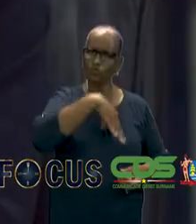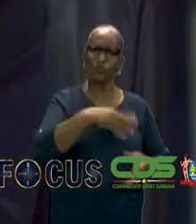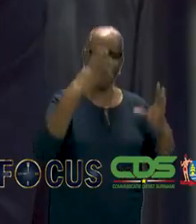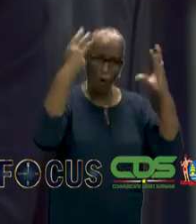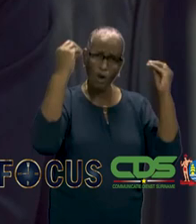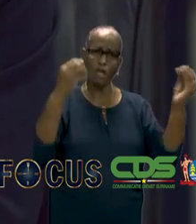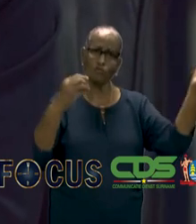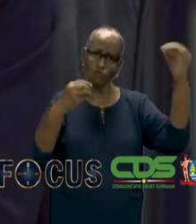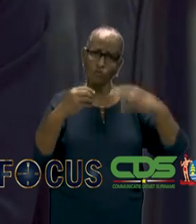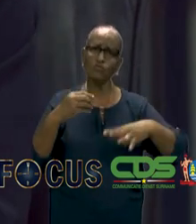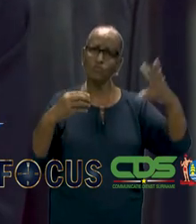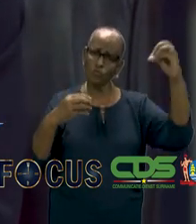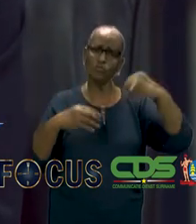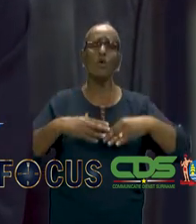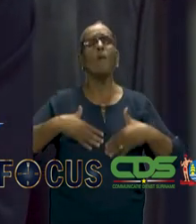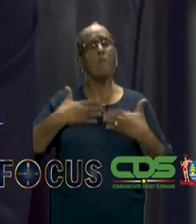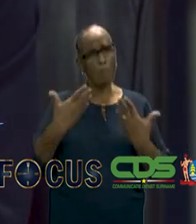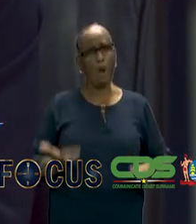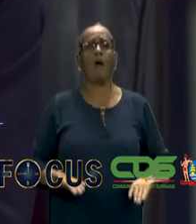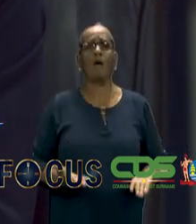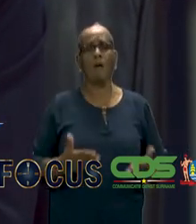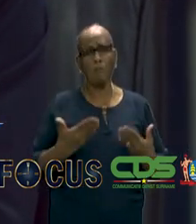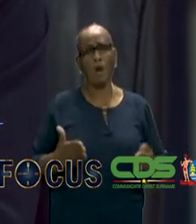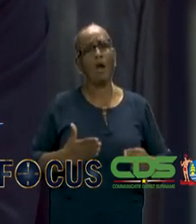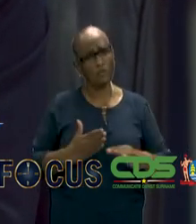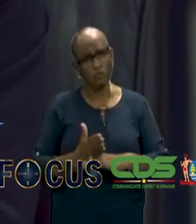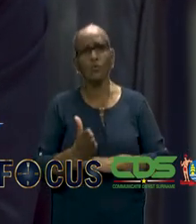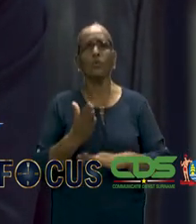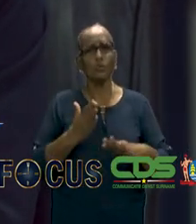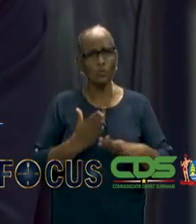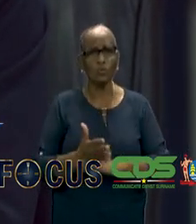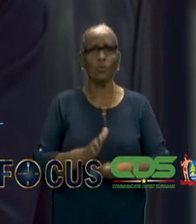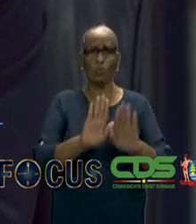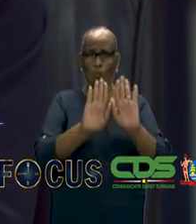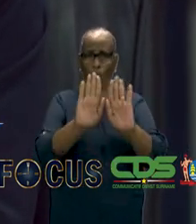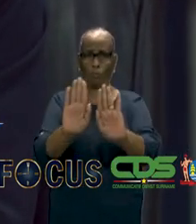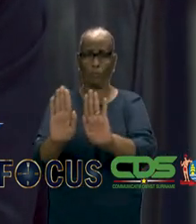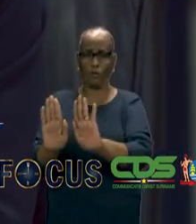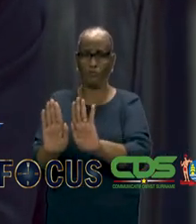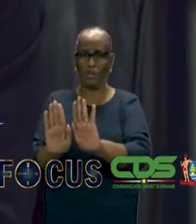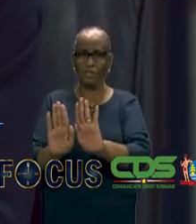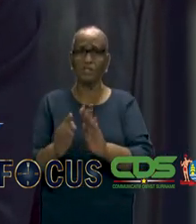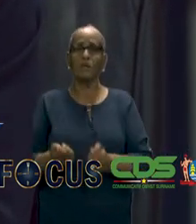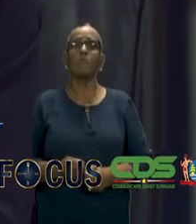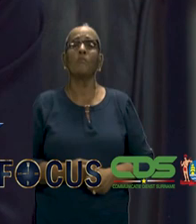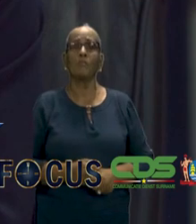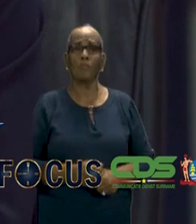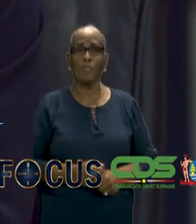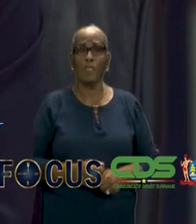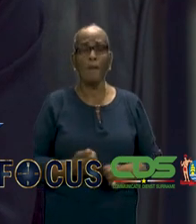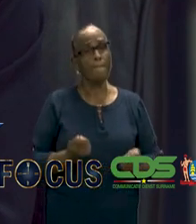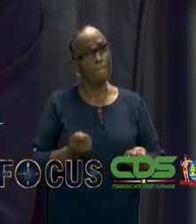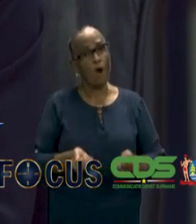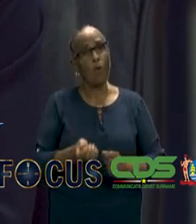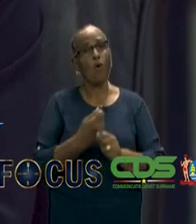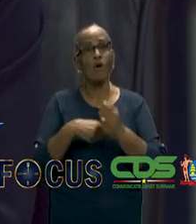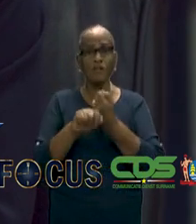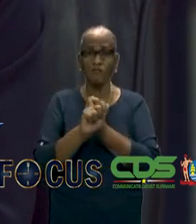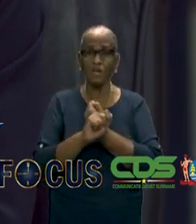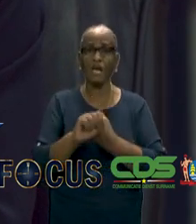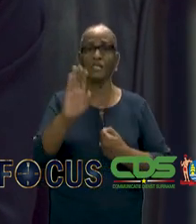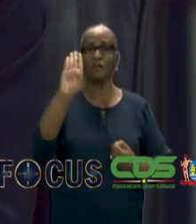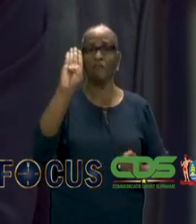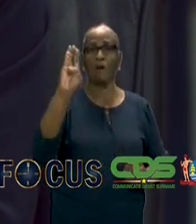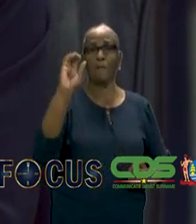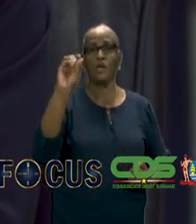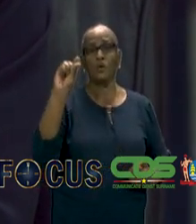COVID-positieven. Verder is er afgesproken dat wij op het gebied van preventie, maar ook bij de transformatie van het BOG naar het Preventieinstituut,